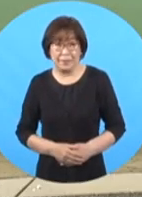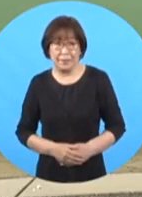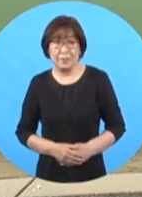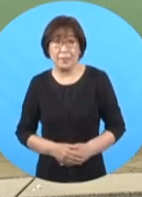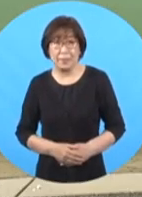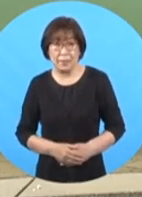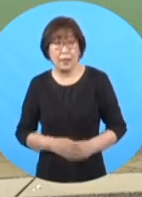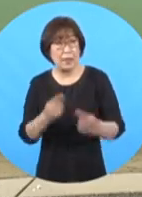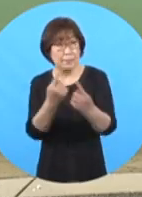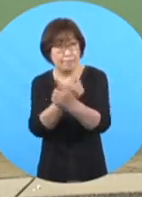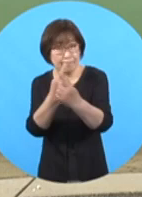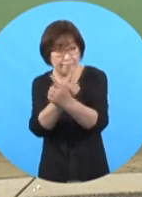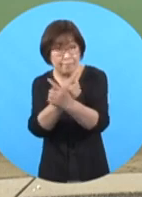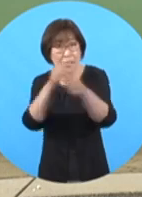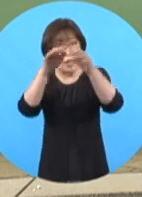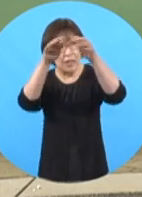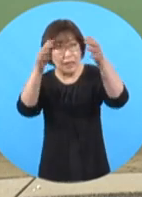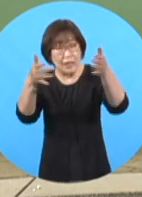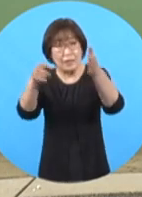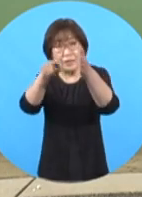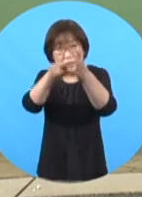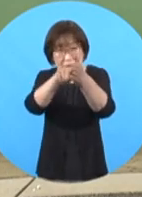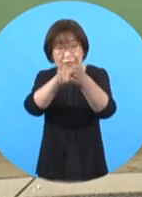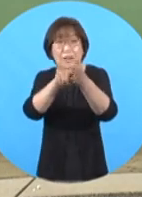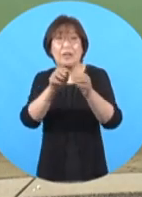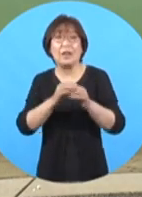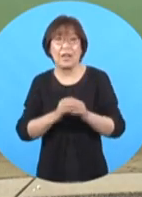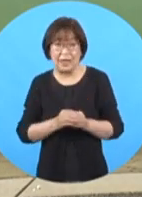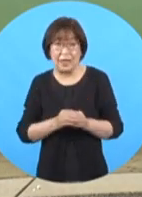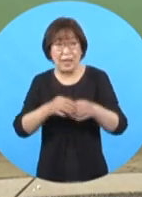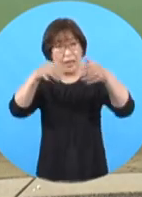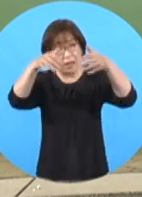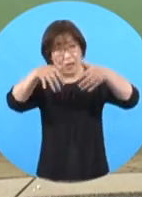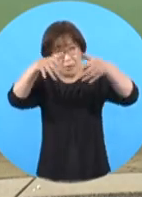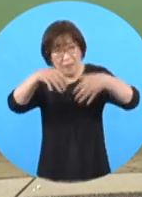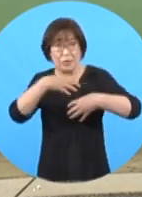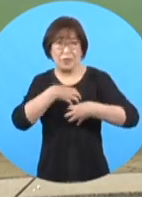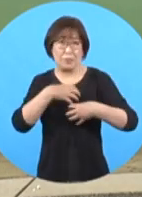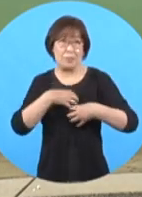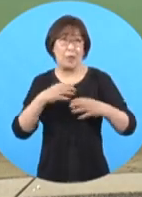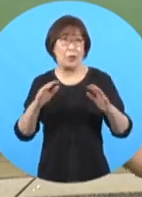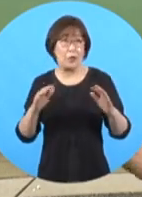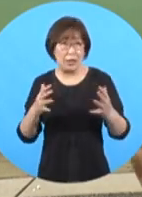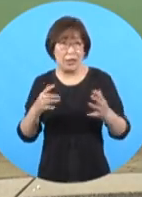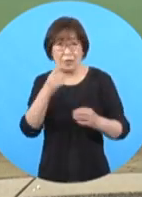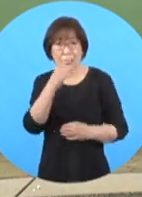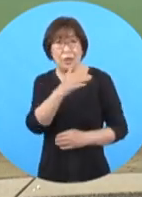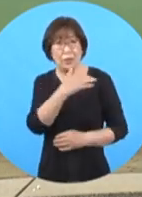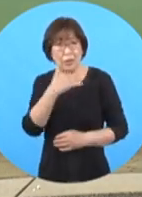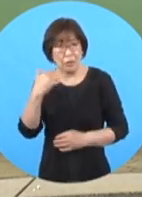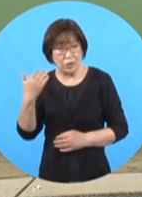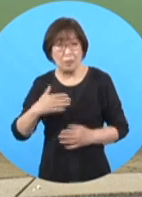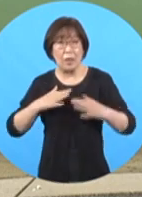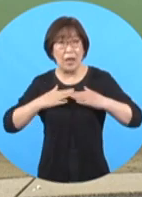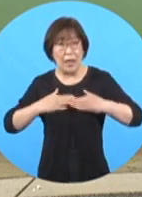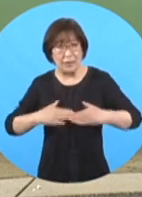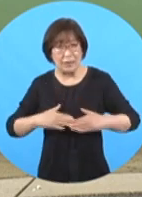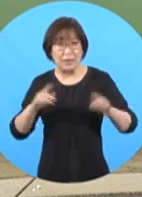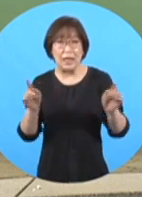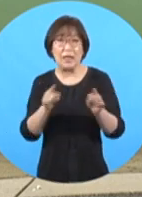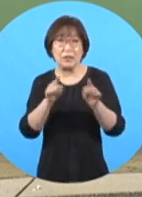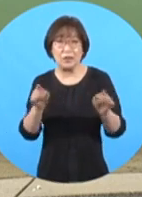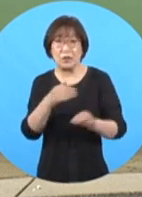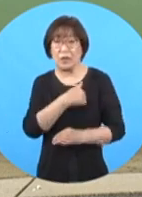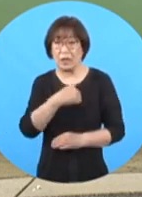全天候型にねしていただいたおかげで雨の心配もありませんし我々としても安心して操作して